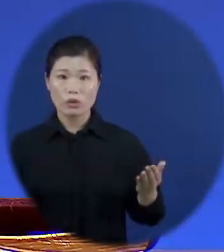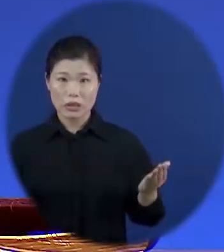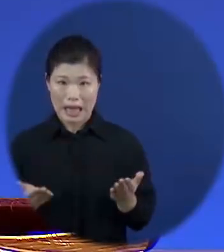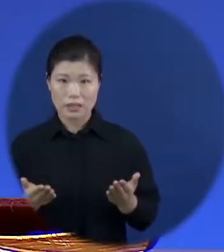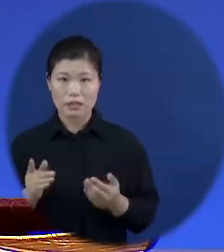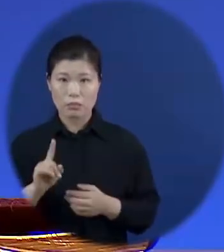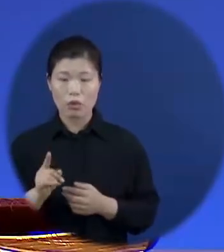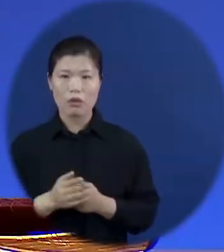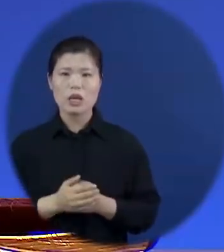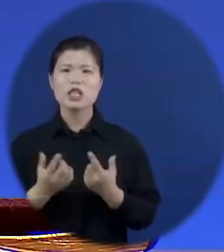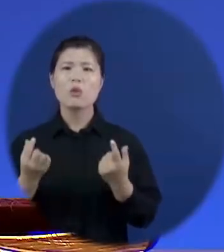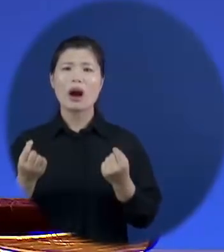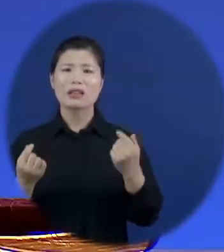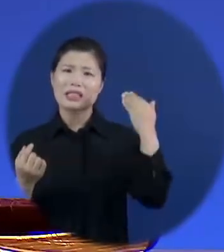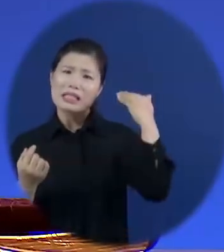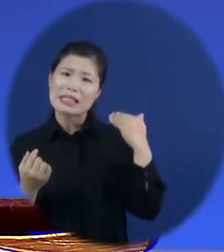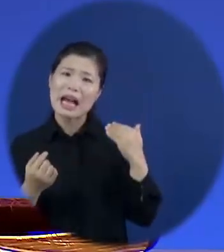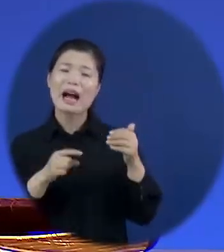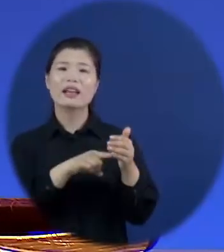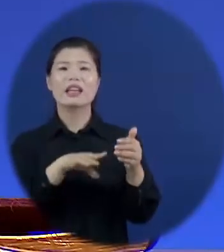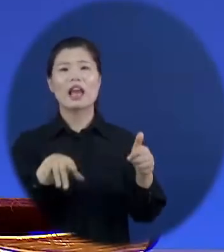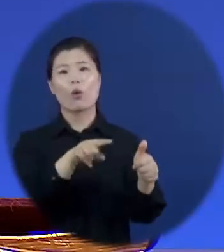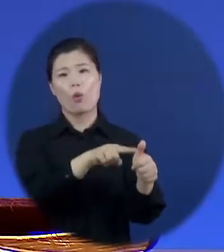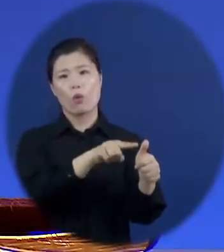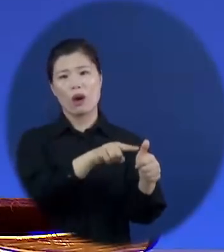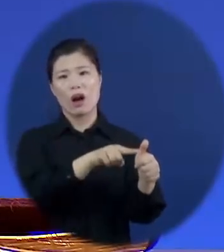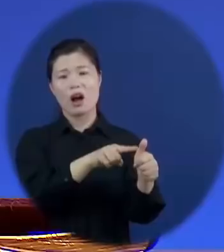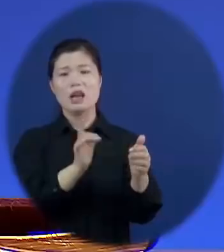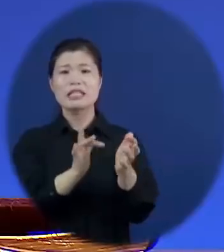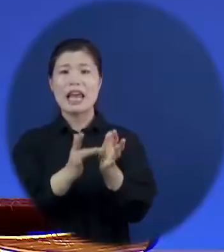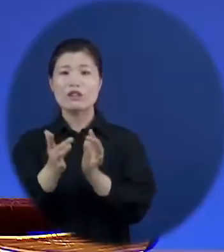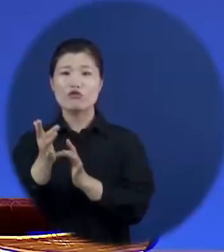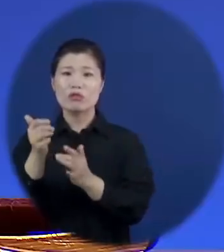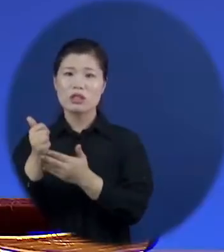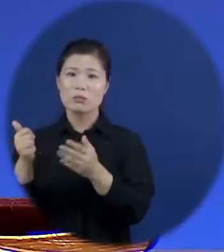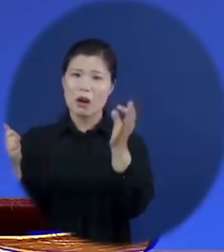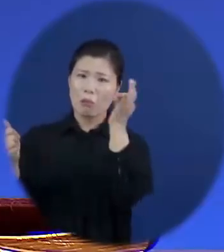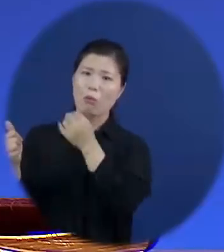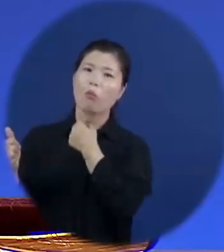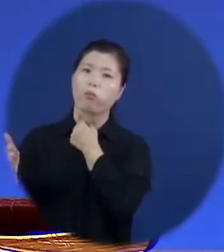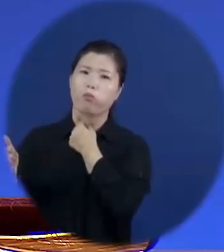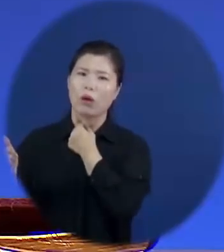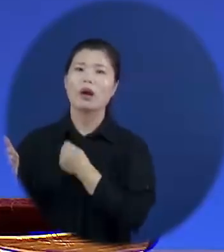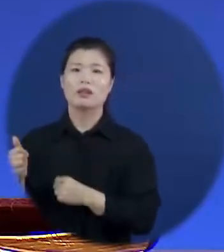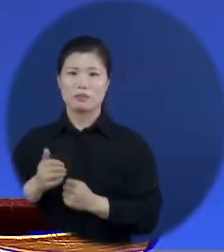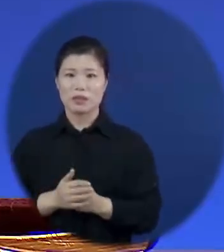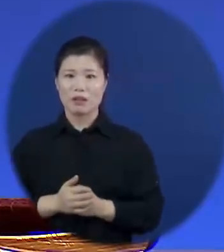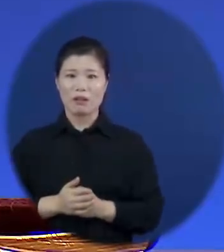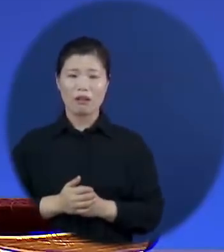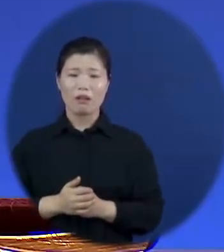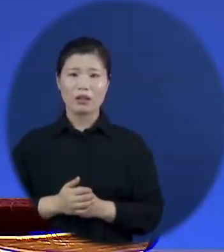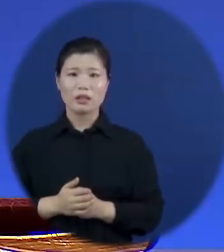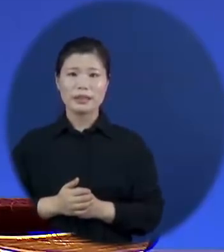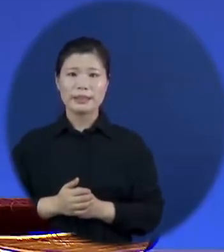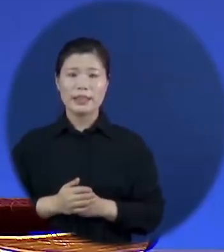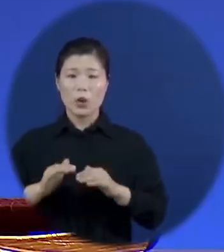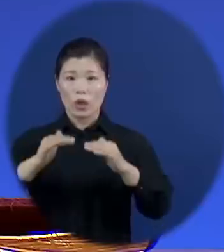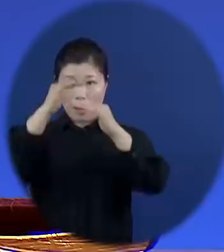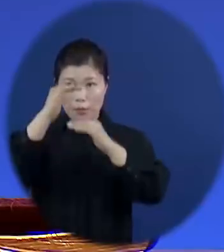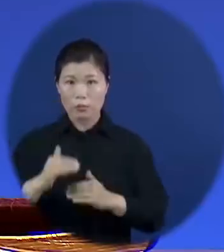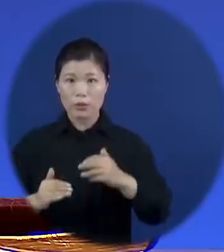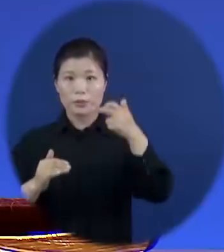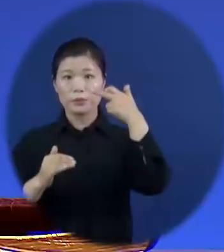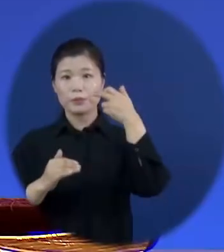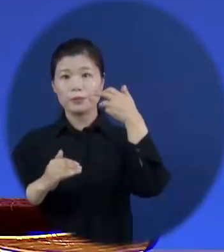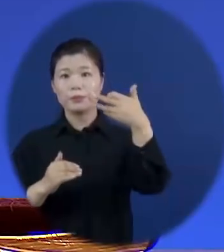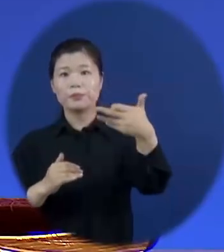사실은 그러한 삭개오가 예수님을 보고 싶어 했다라는 것입니다. 본문